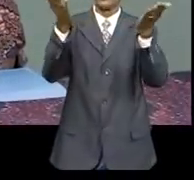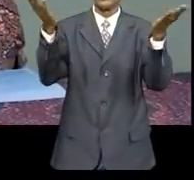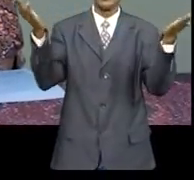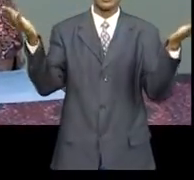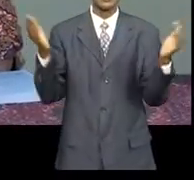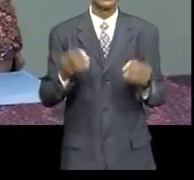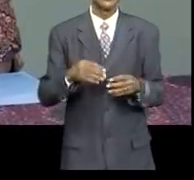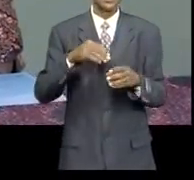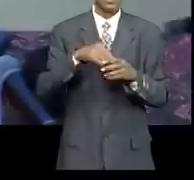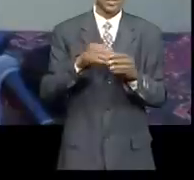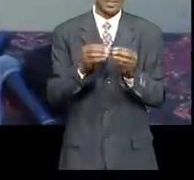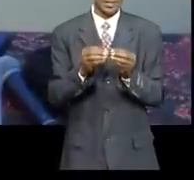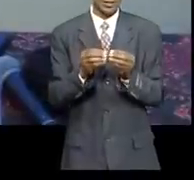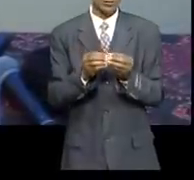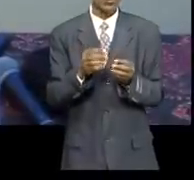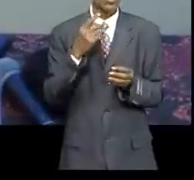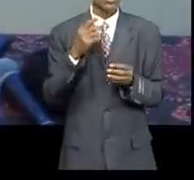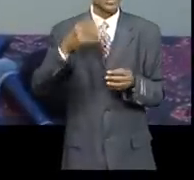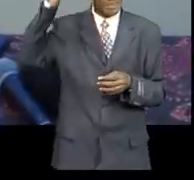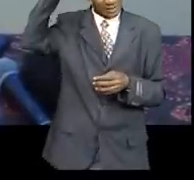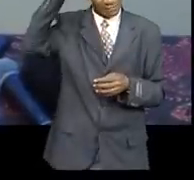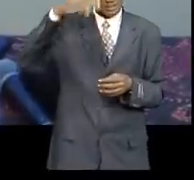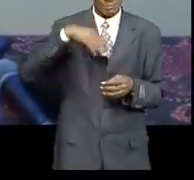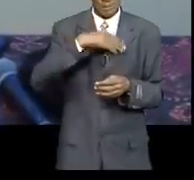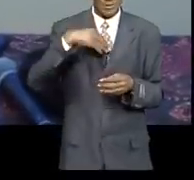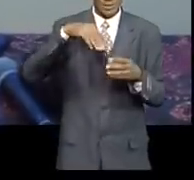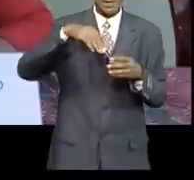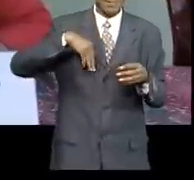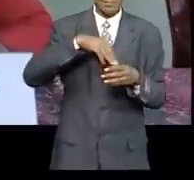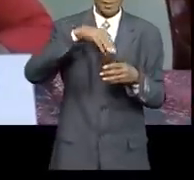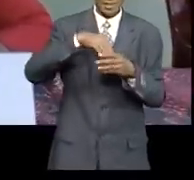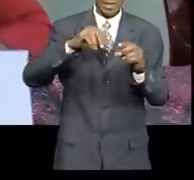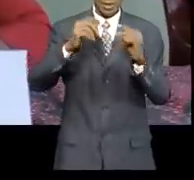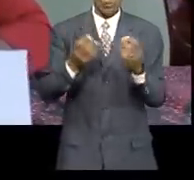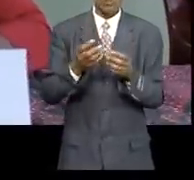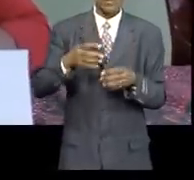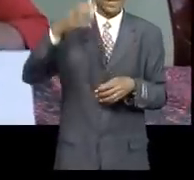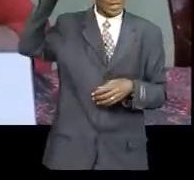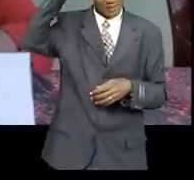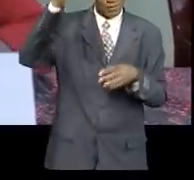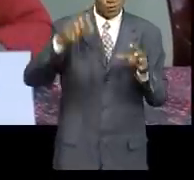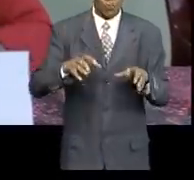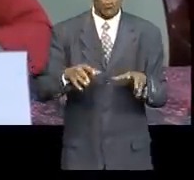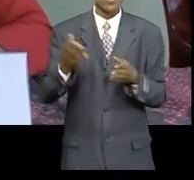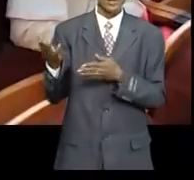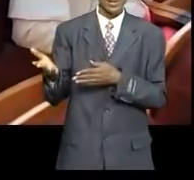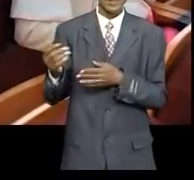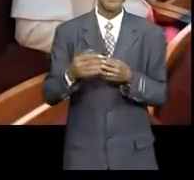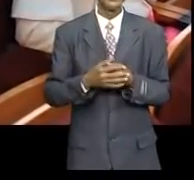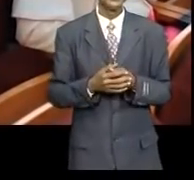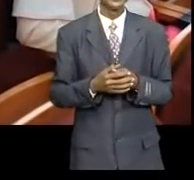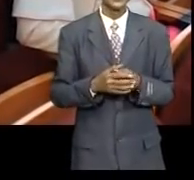de renforcer les capacités des évêques, membres de la SENCO, sur les questions relatives à la gestion des ressources naturelles, à